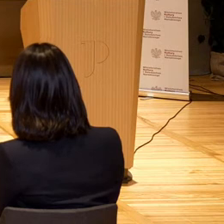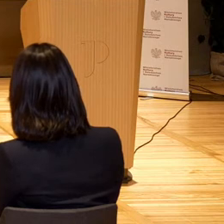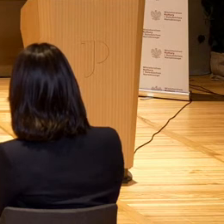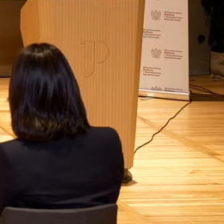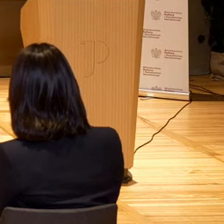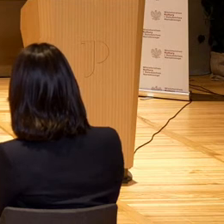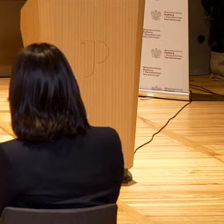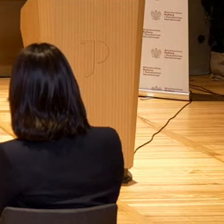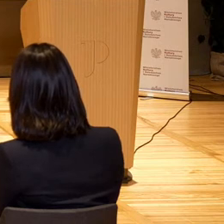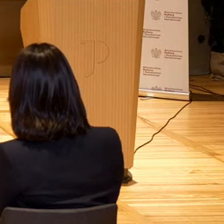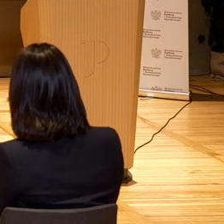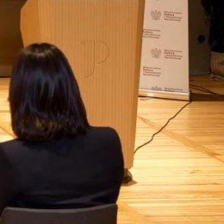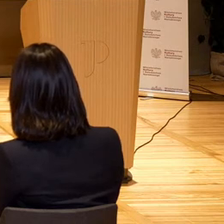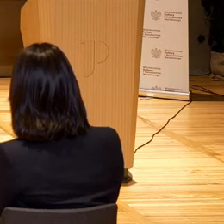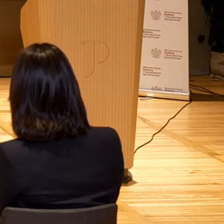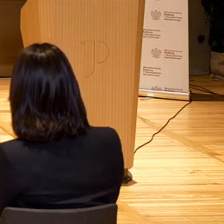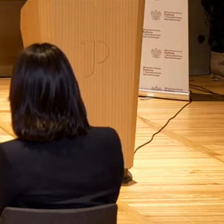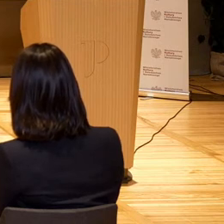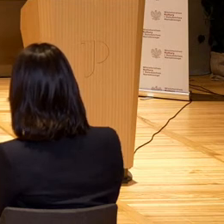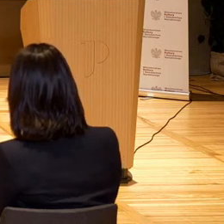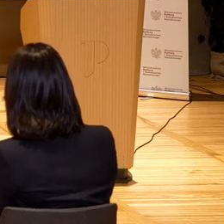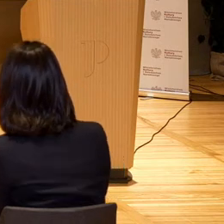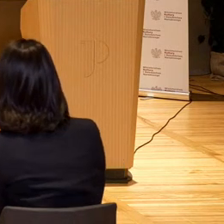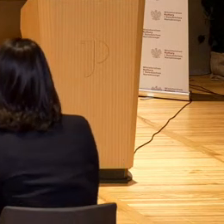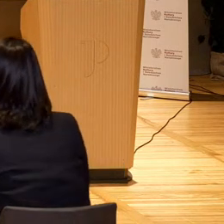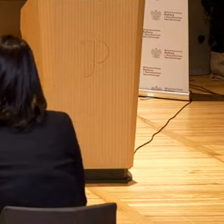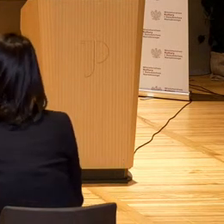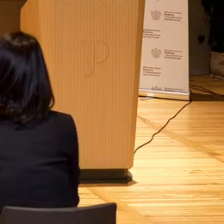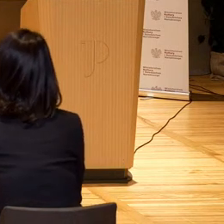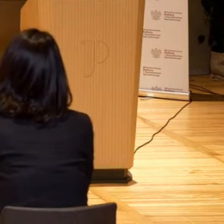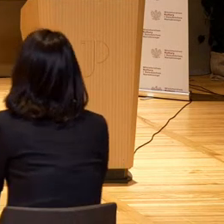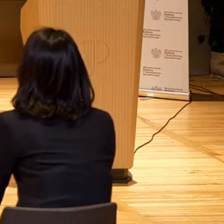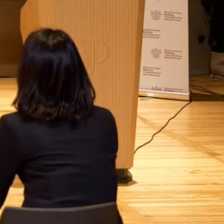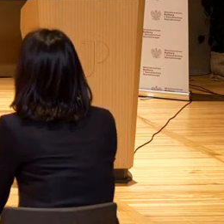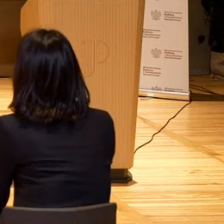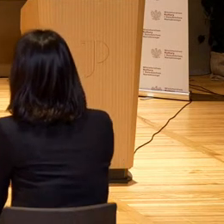Przepraszam bardzo, bo jednak mamy do czynienia z naprawdę